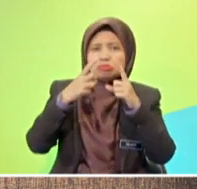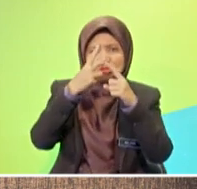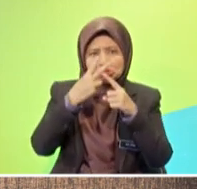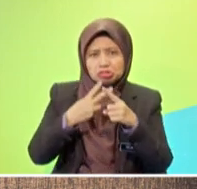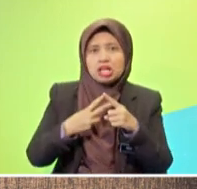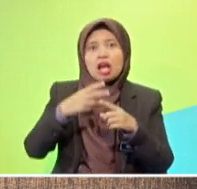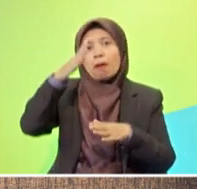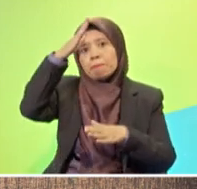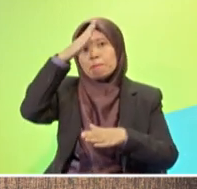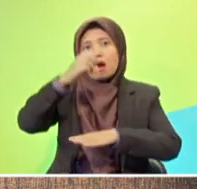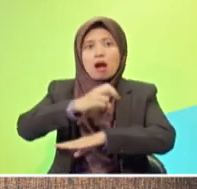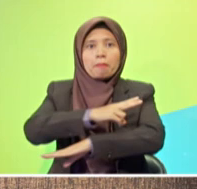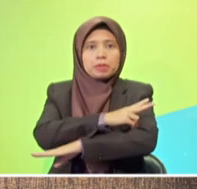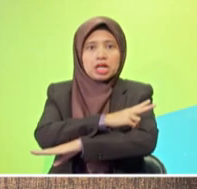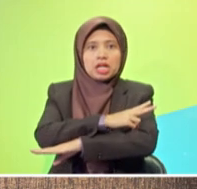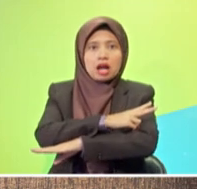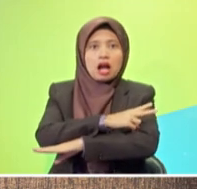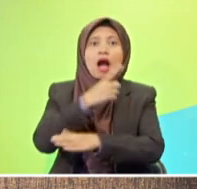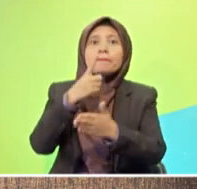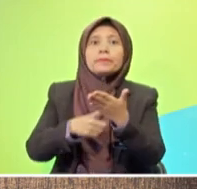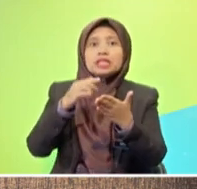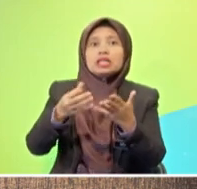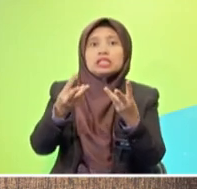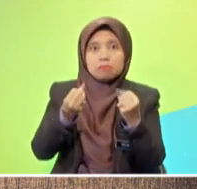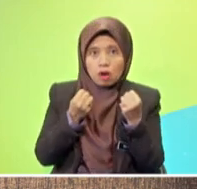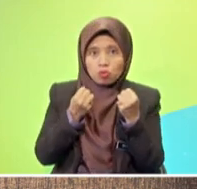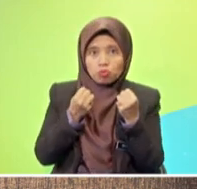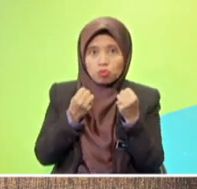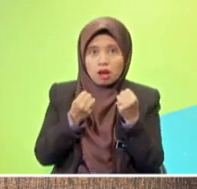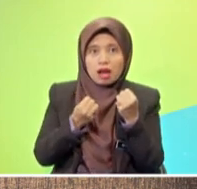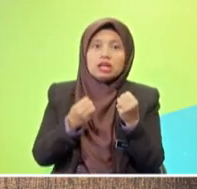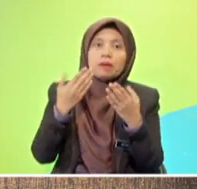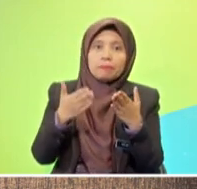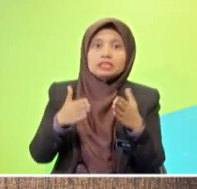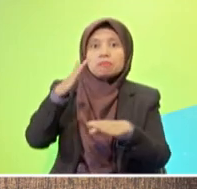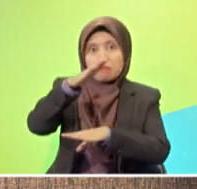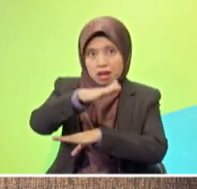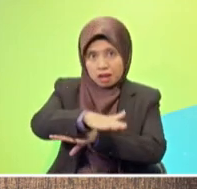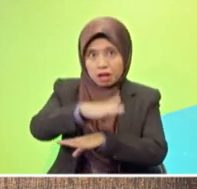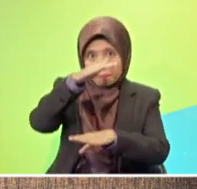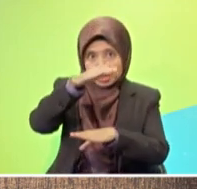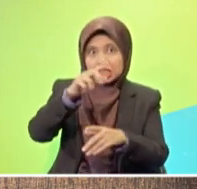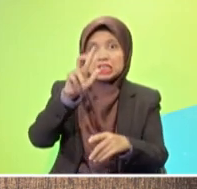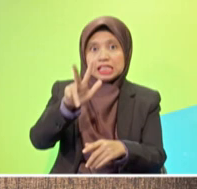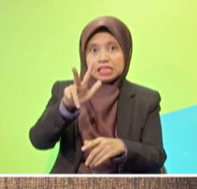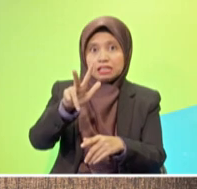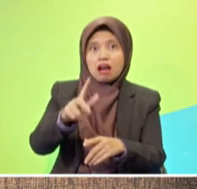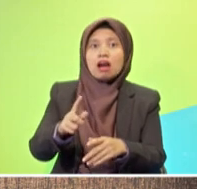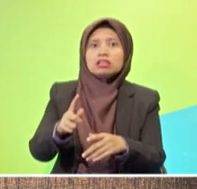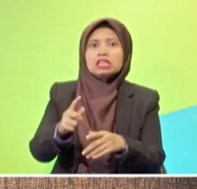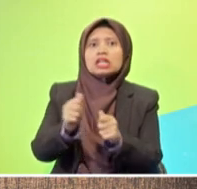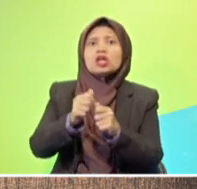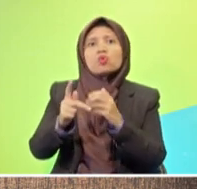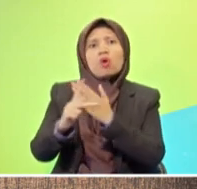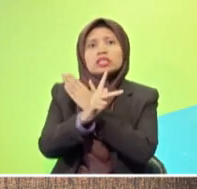Belalang akan perkara yang disanggupinya itu setelah sampai kepada malam ketiganya maka dengan takdir Allah Subhanahu